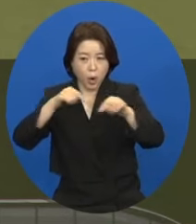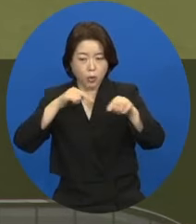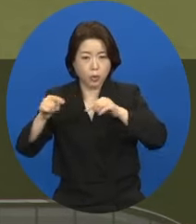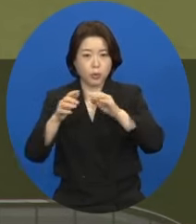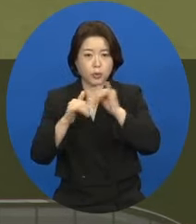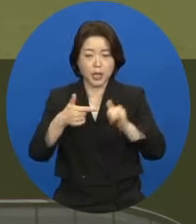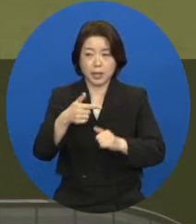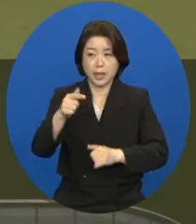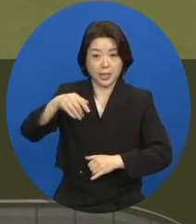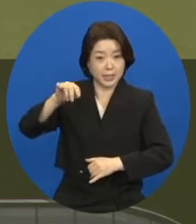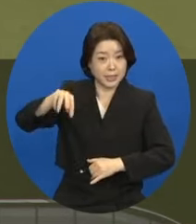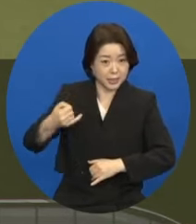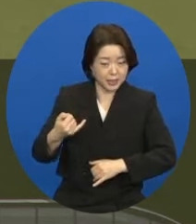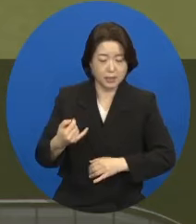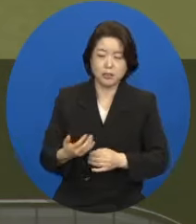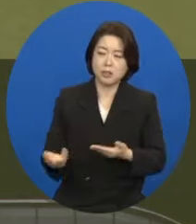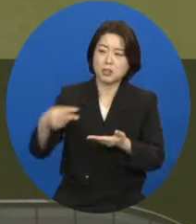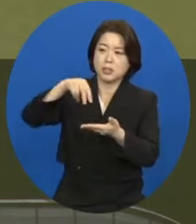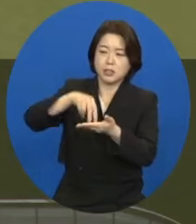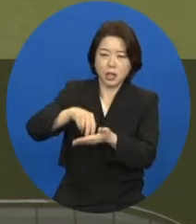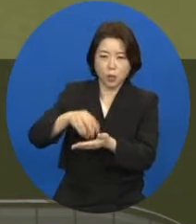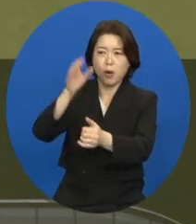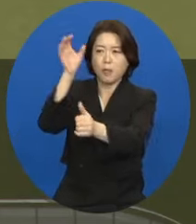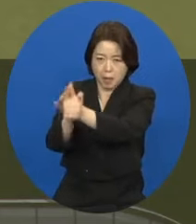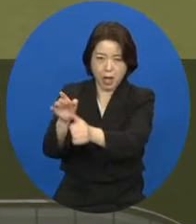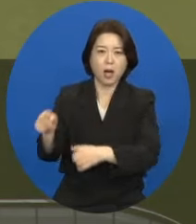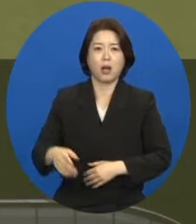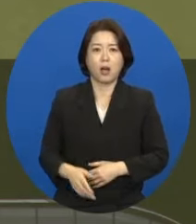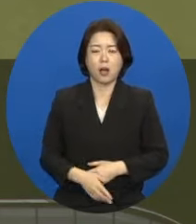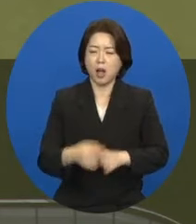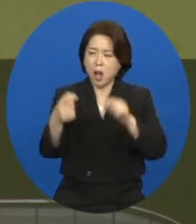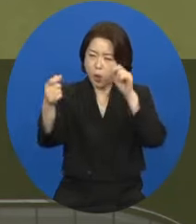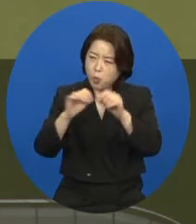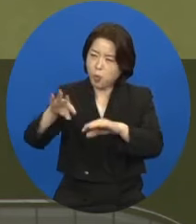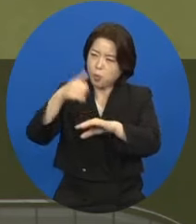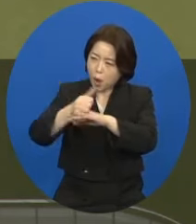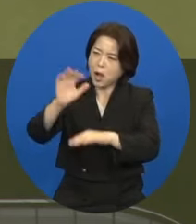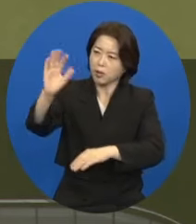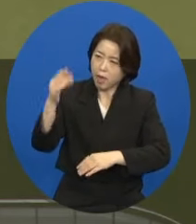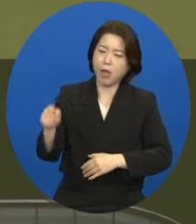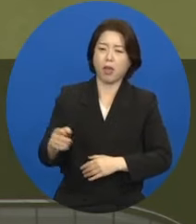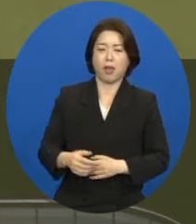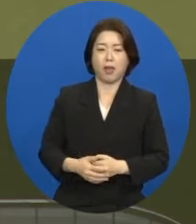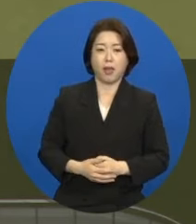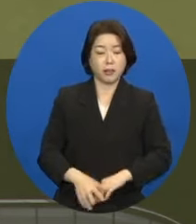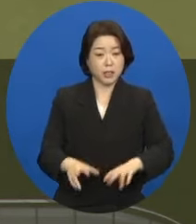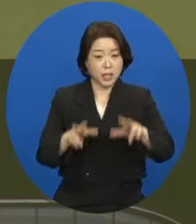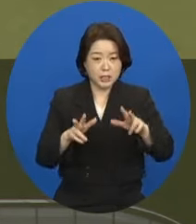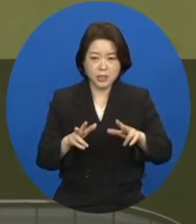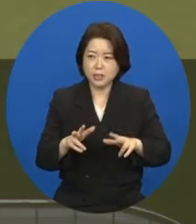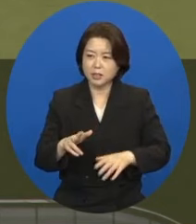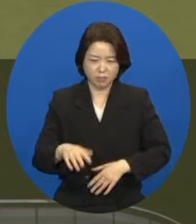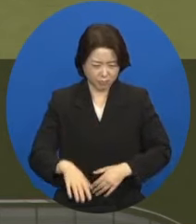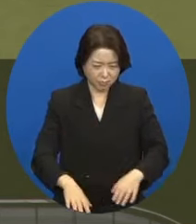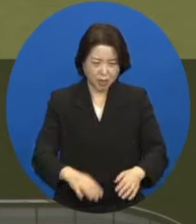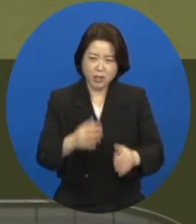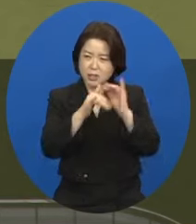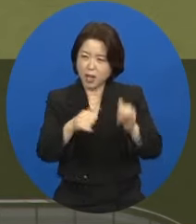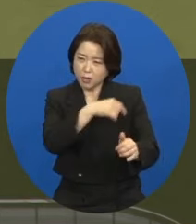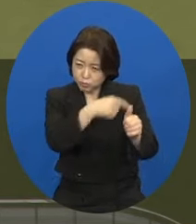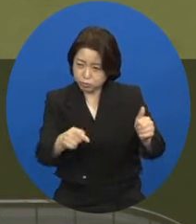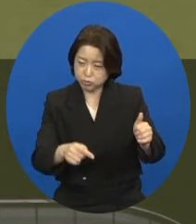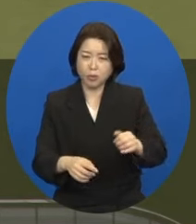나귀드로 세워주실 겁니다. 좀 있으면 이제 곧 왕이 되실 것입니다. 그런데 지금 공연히 사람을